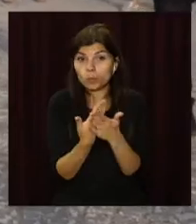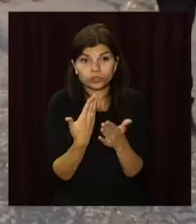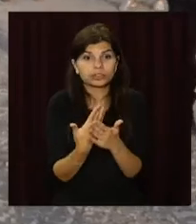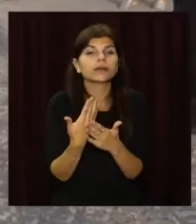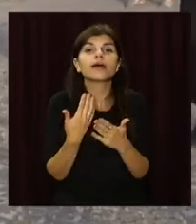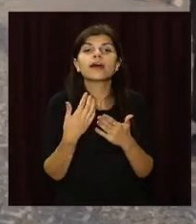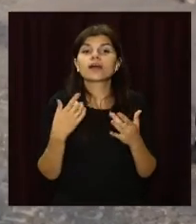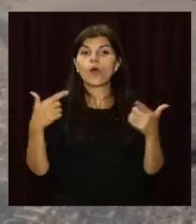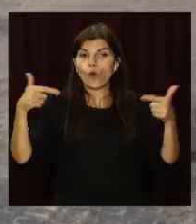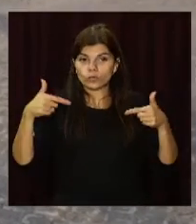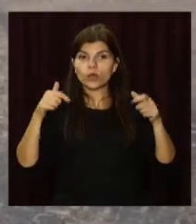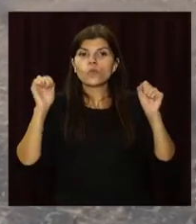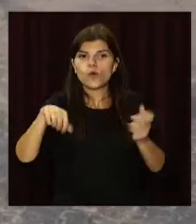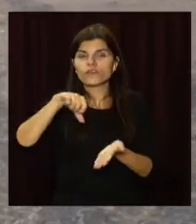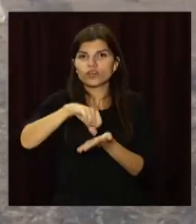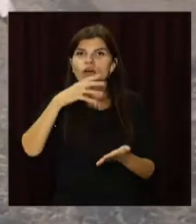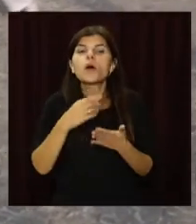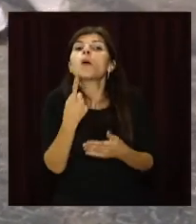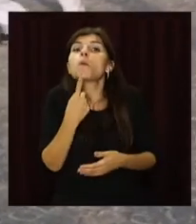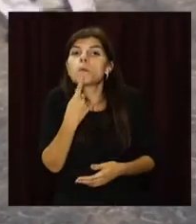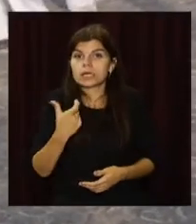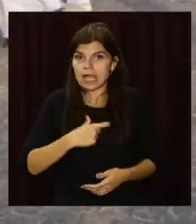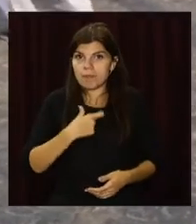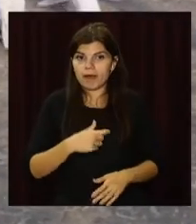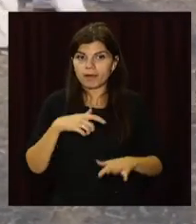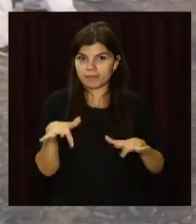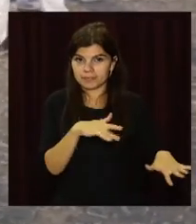гості свята могли випробувати власні сили.